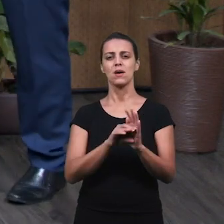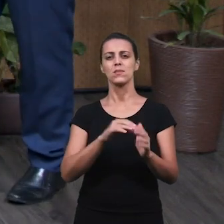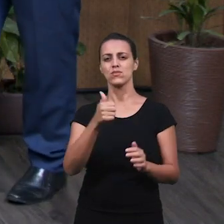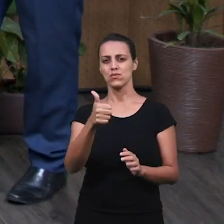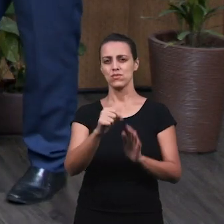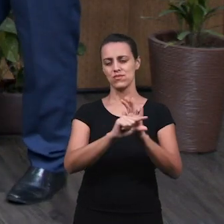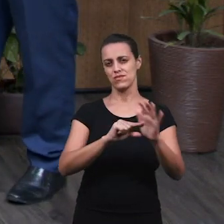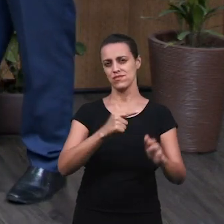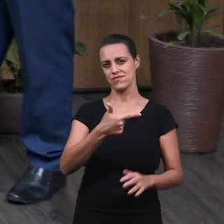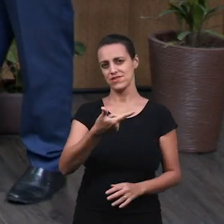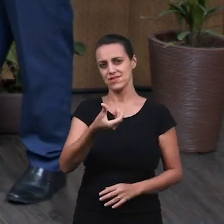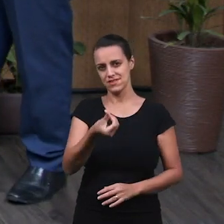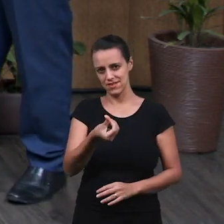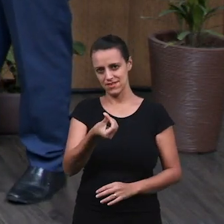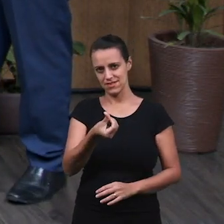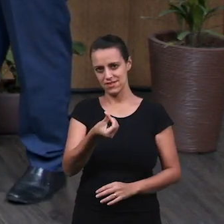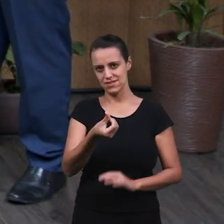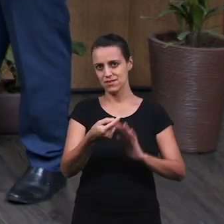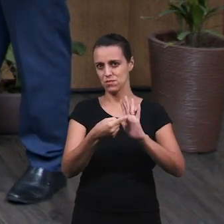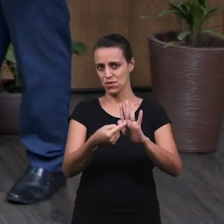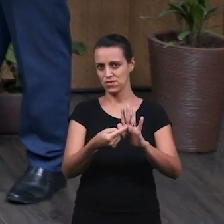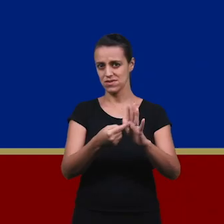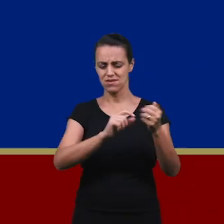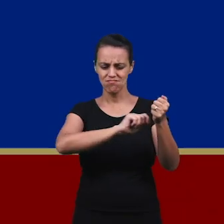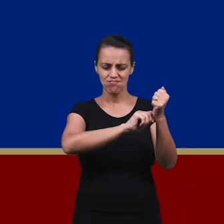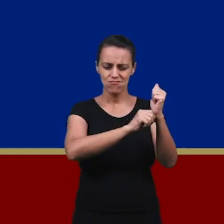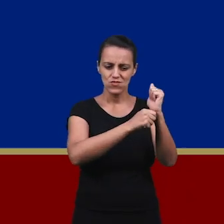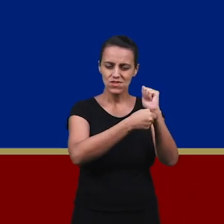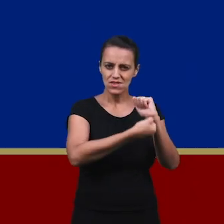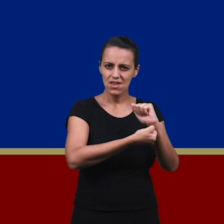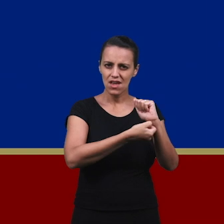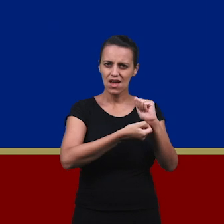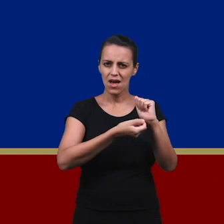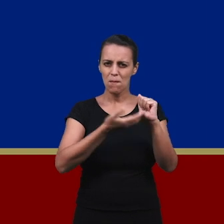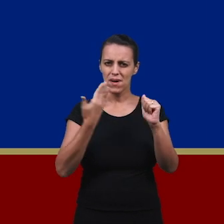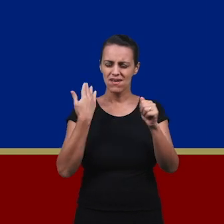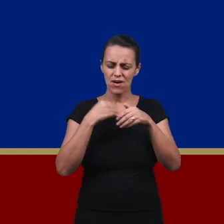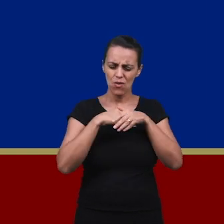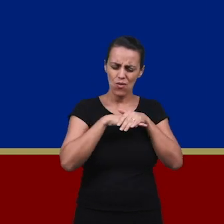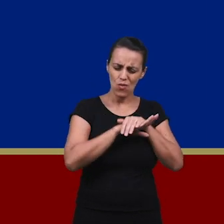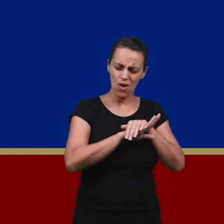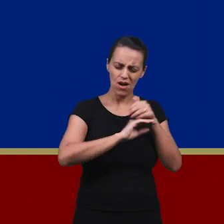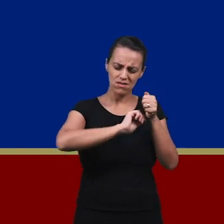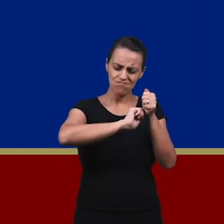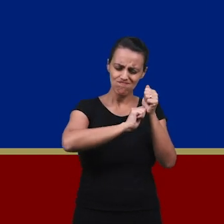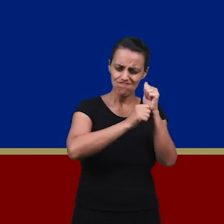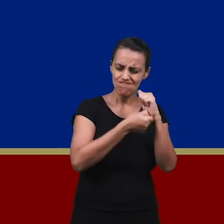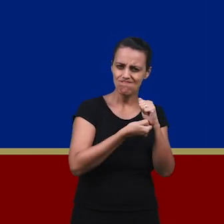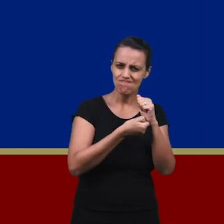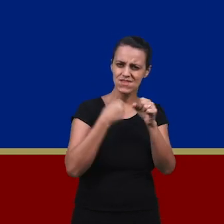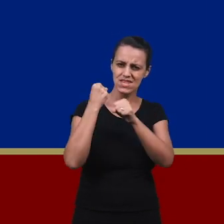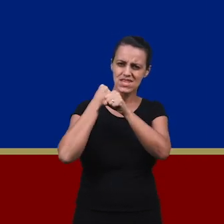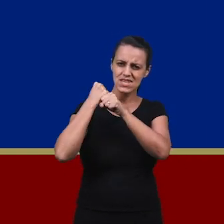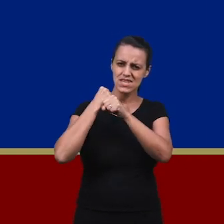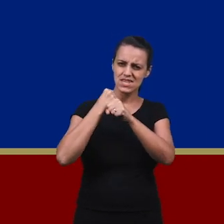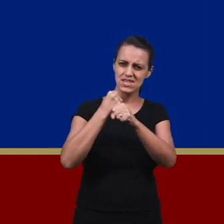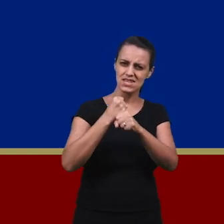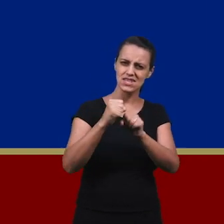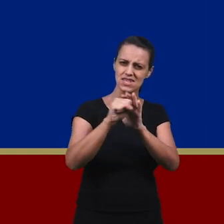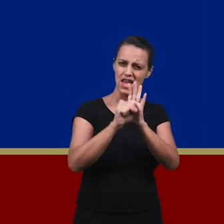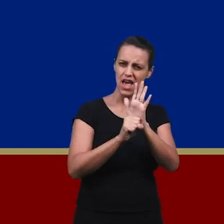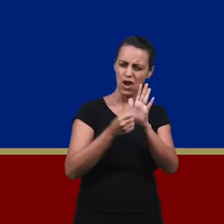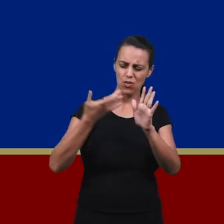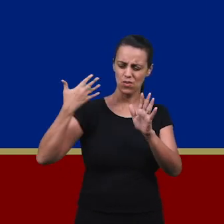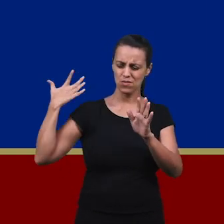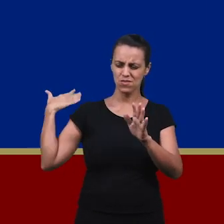était caché depuis tous les siècles et en toutes les générations et que maintenant